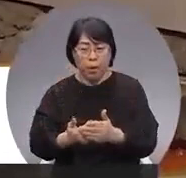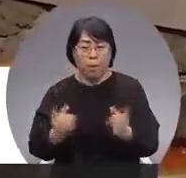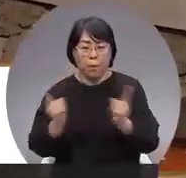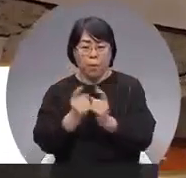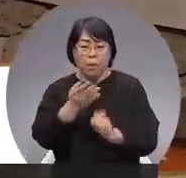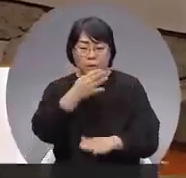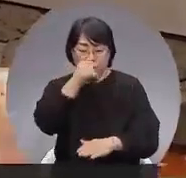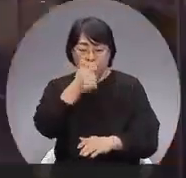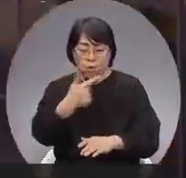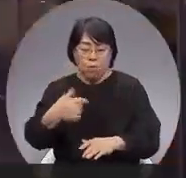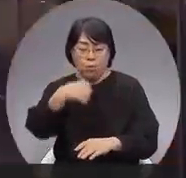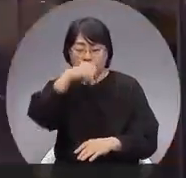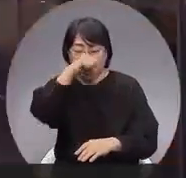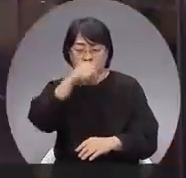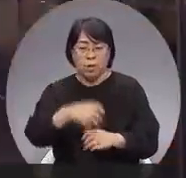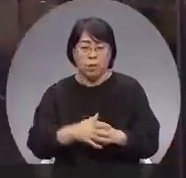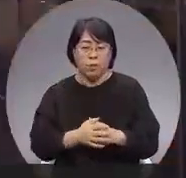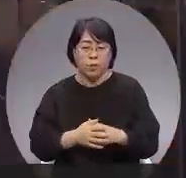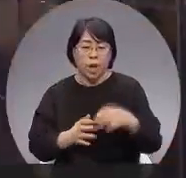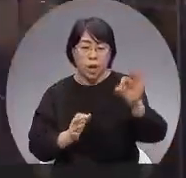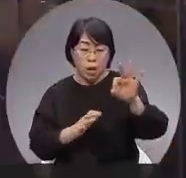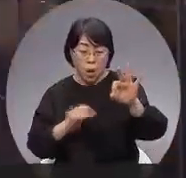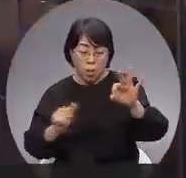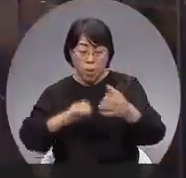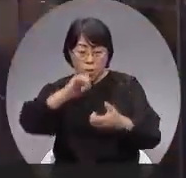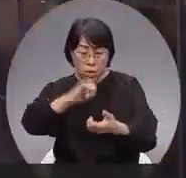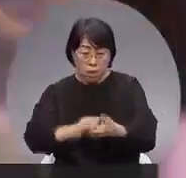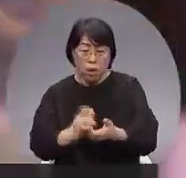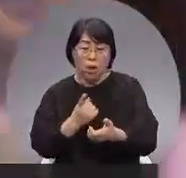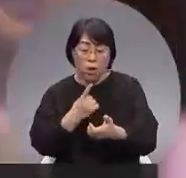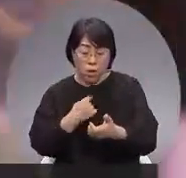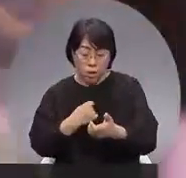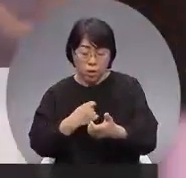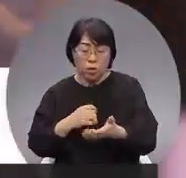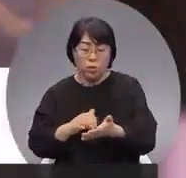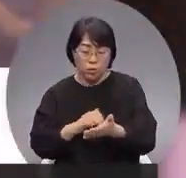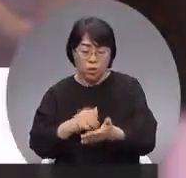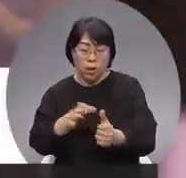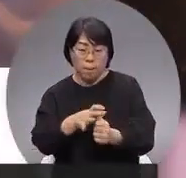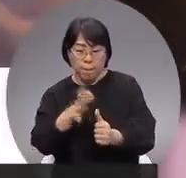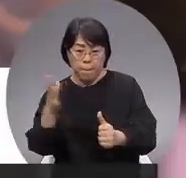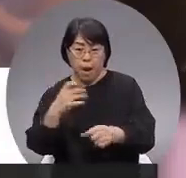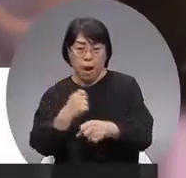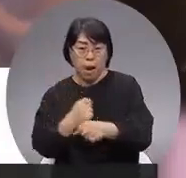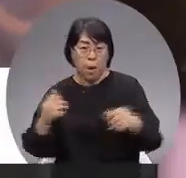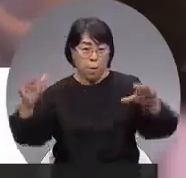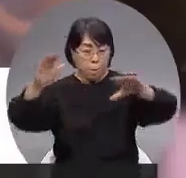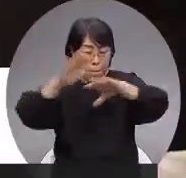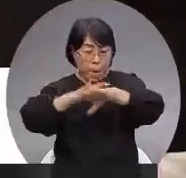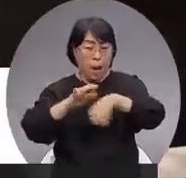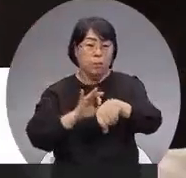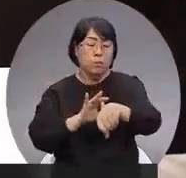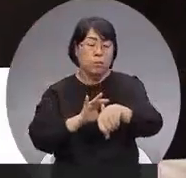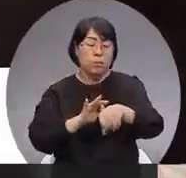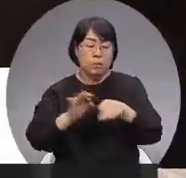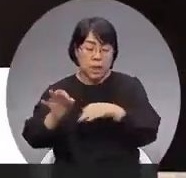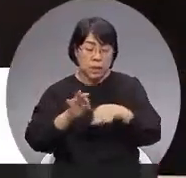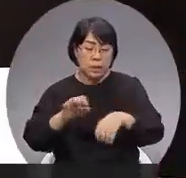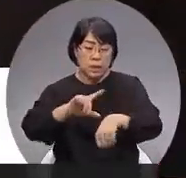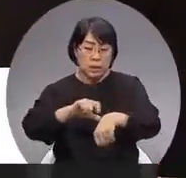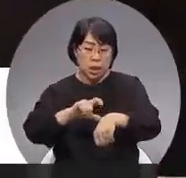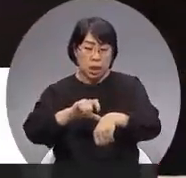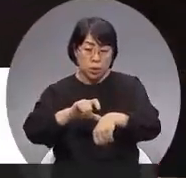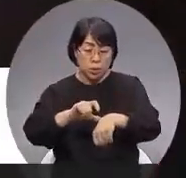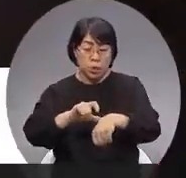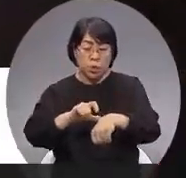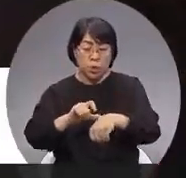것 같습니다. 10명으로 제한했던 사적 모임 인원 제한이 풀리고 밤 12시 영업시간 제한이 모두 해제돼